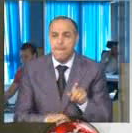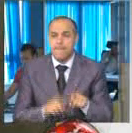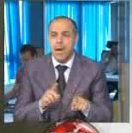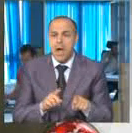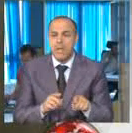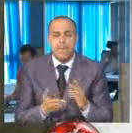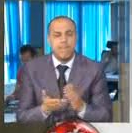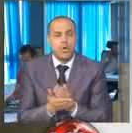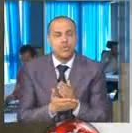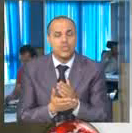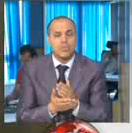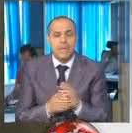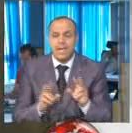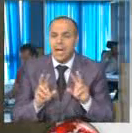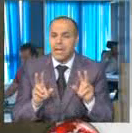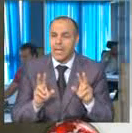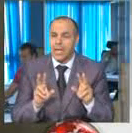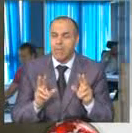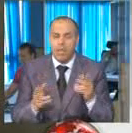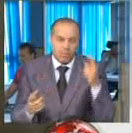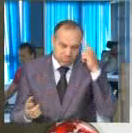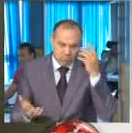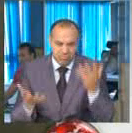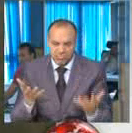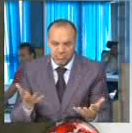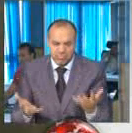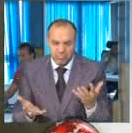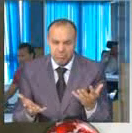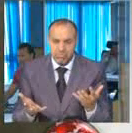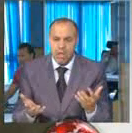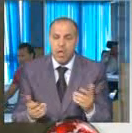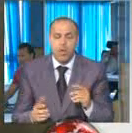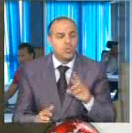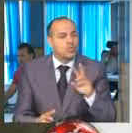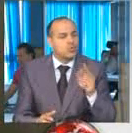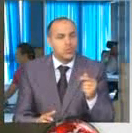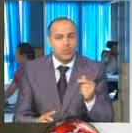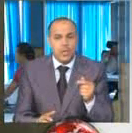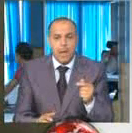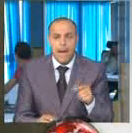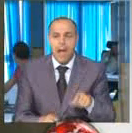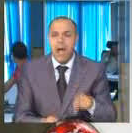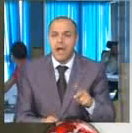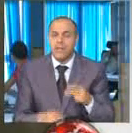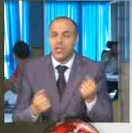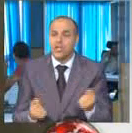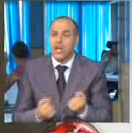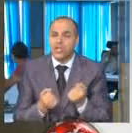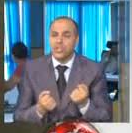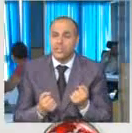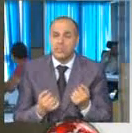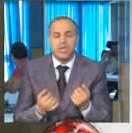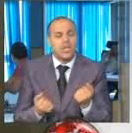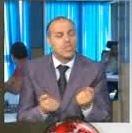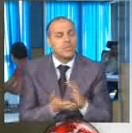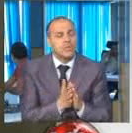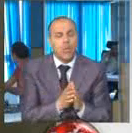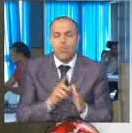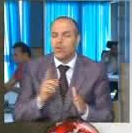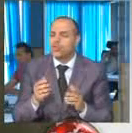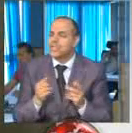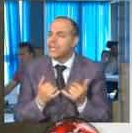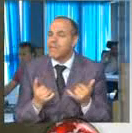المشاريع الإعلامية بشكل ارتجالي حقيقة، قام بها في معظمها ناشطين وليس صحفيين. هي مشاريع